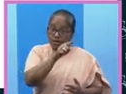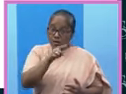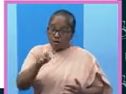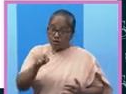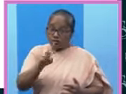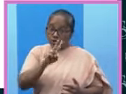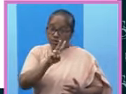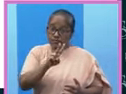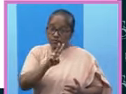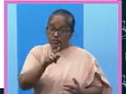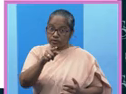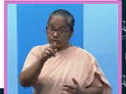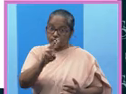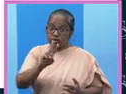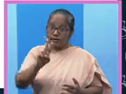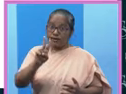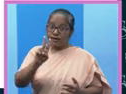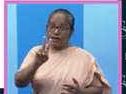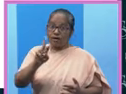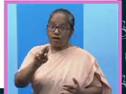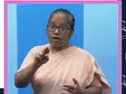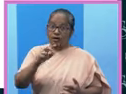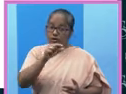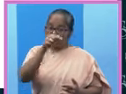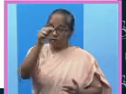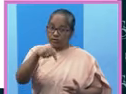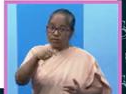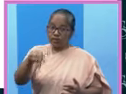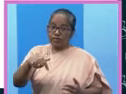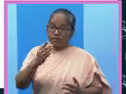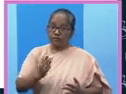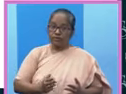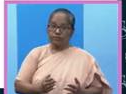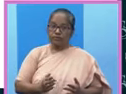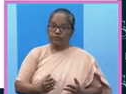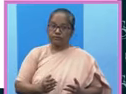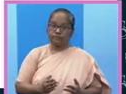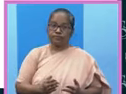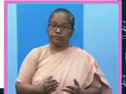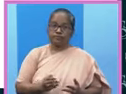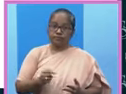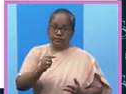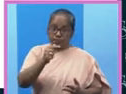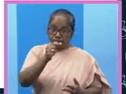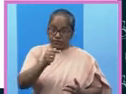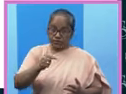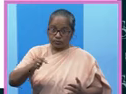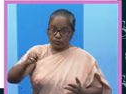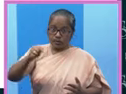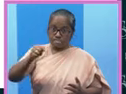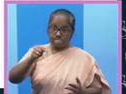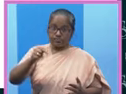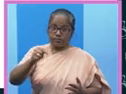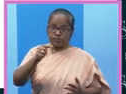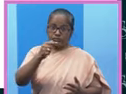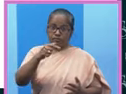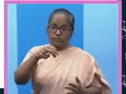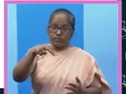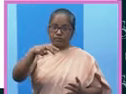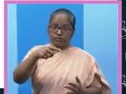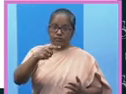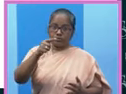ஆரங்கள், ரெண்டு ஆரங்கள் கொண்டு வெட்டியிருக்கிறோம், அதுவும் மையத்தில். ஏன்னா ஆரம்னாலே மையத்தை தொட்டே ஆகணும். இப்போ என்ன செய்யும்னா இந்த இடத்துல ஒரு கோணம்